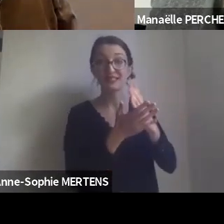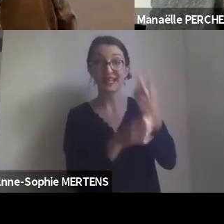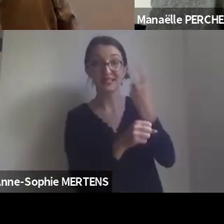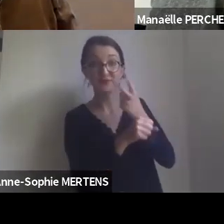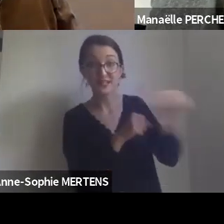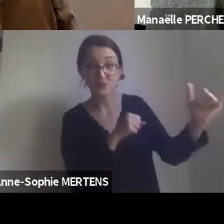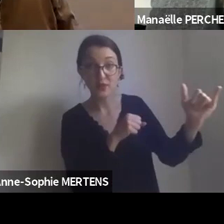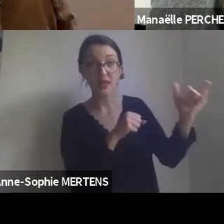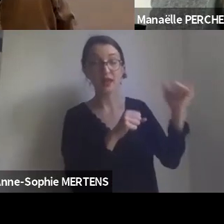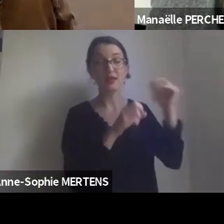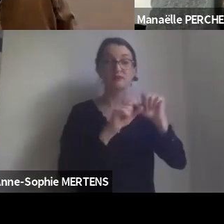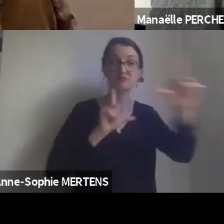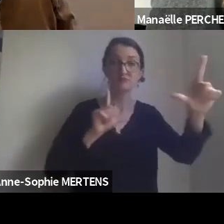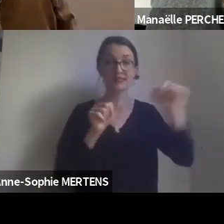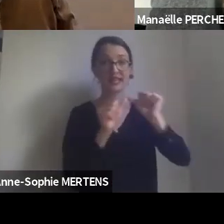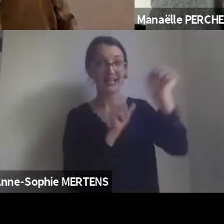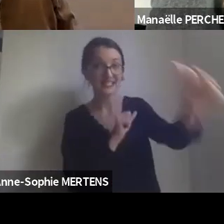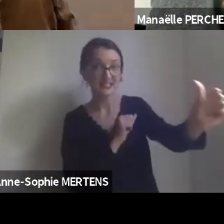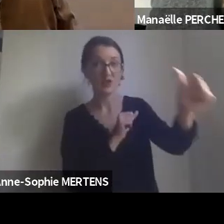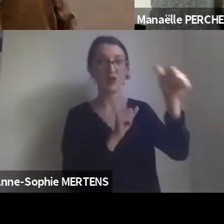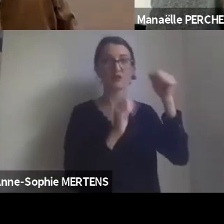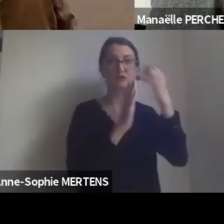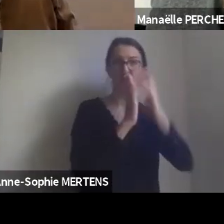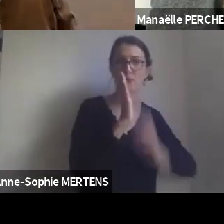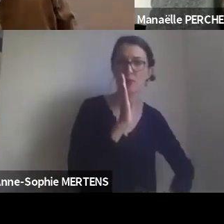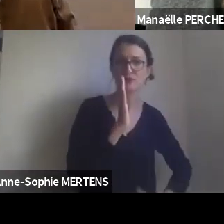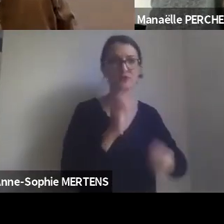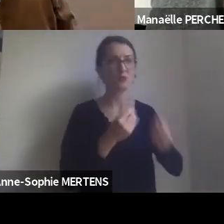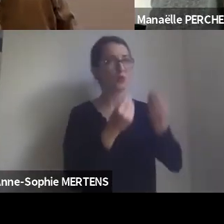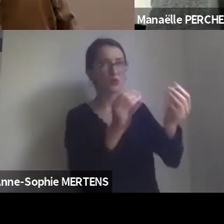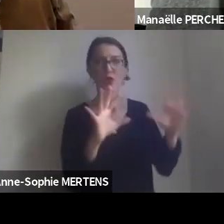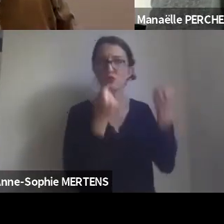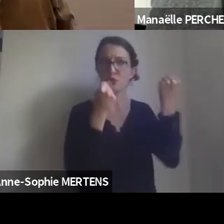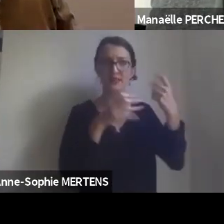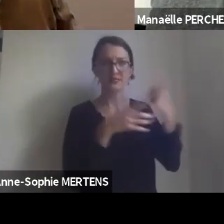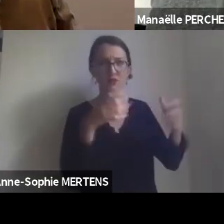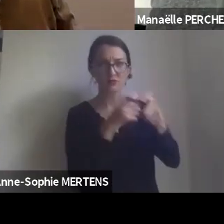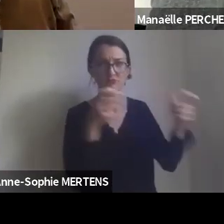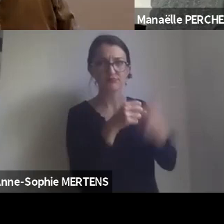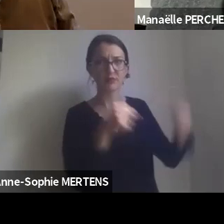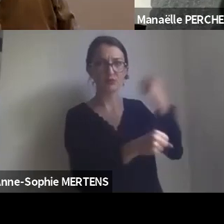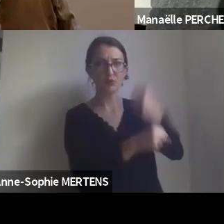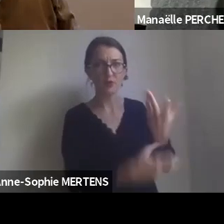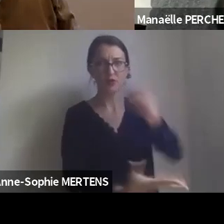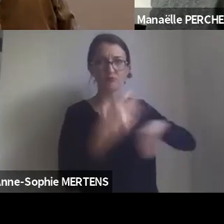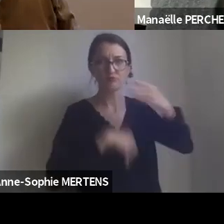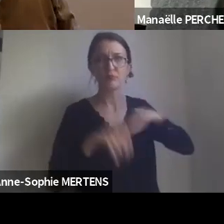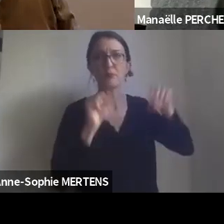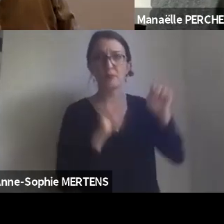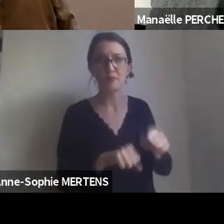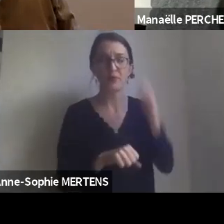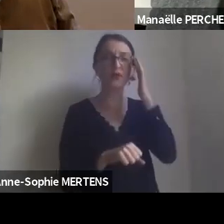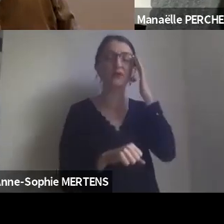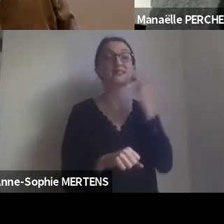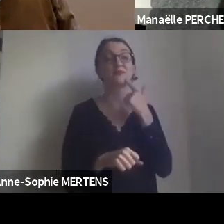dans certaines compétences entrepreneuriales. Le parcours se lance, un module est lancé chaque semaine dans les 6 prochaines semaines.